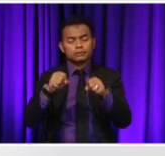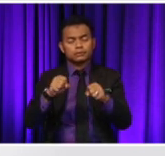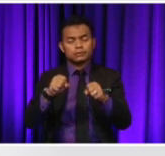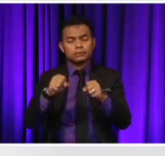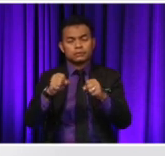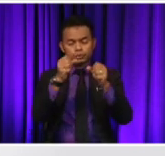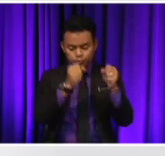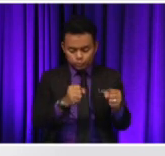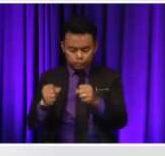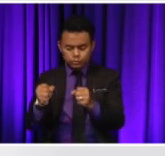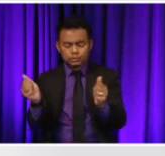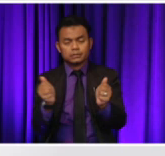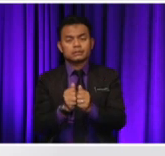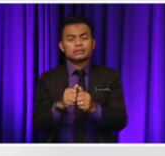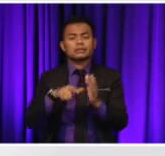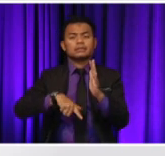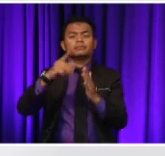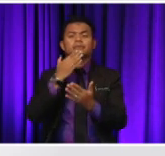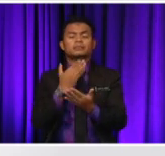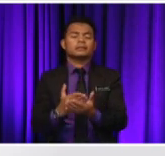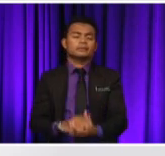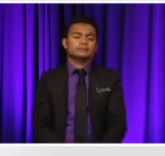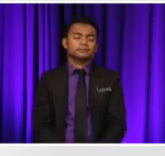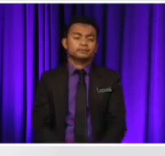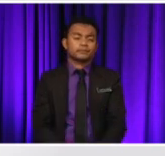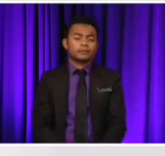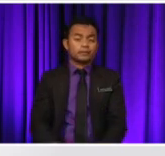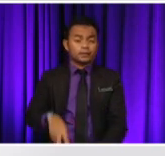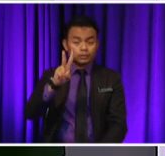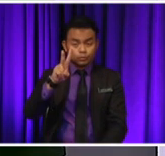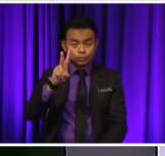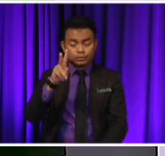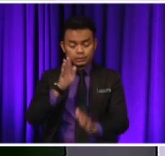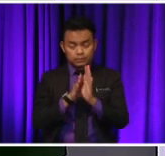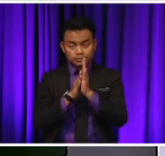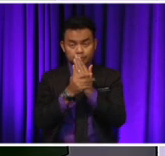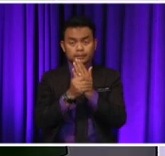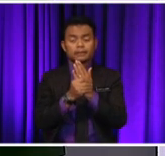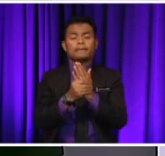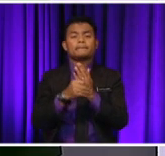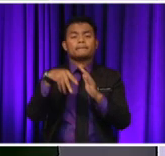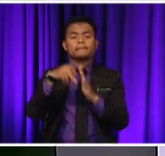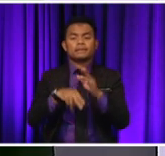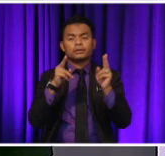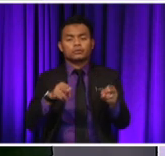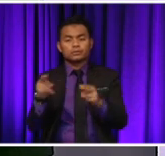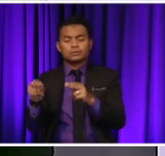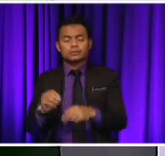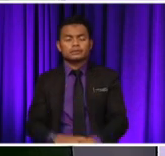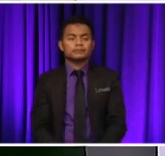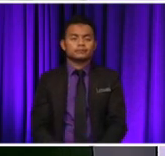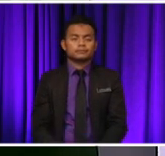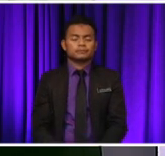untuk menerangkan tabung menjelaskan itu membuat